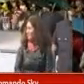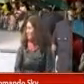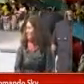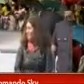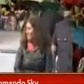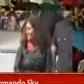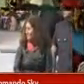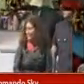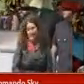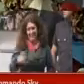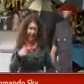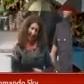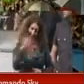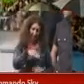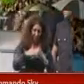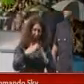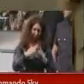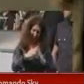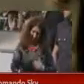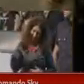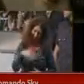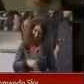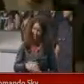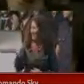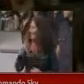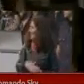Vieni, andiamo a casa adesso, vieni, ti do la pastiglia,